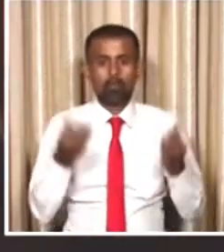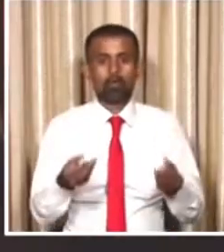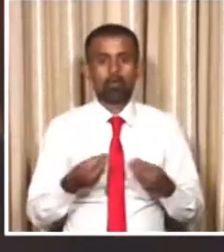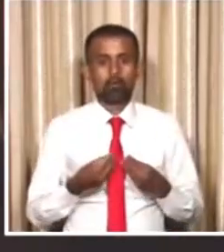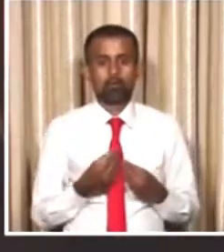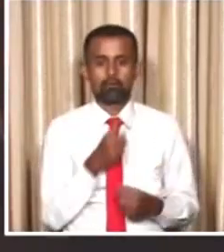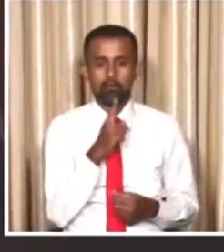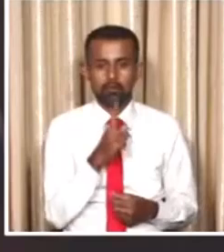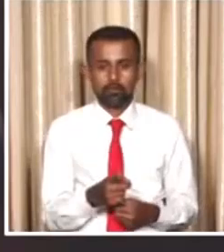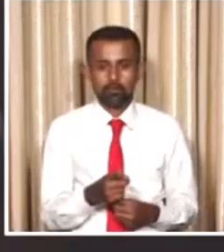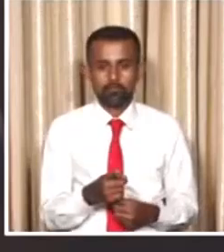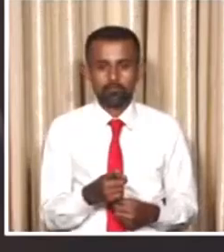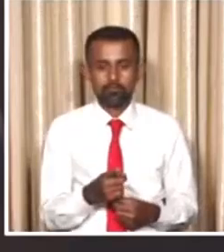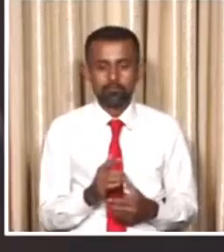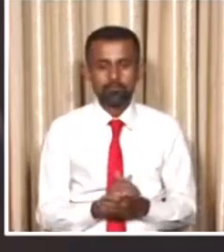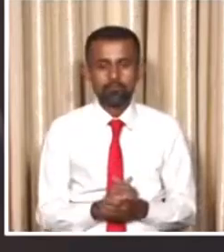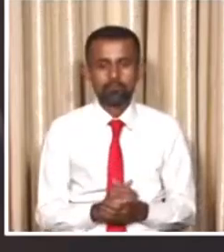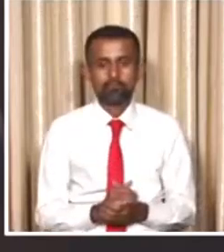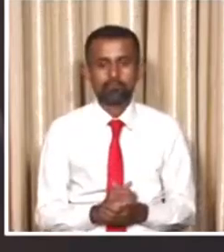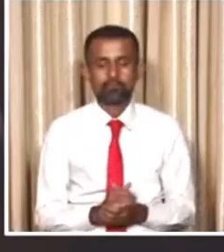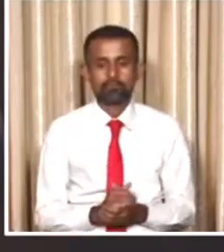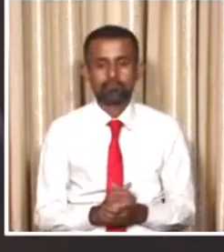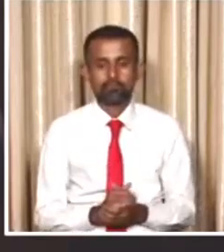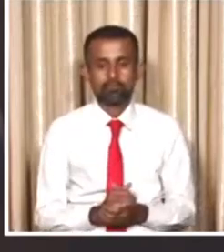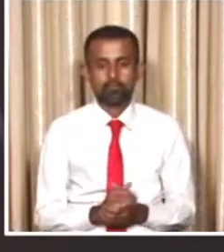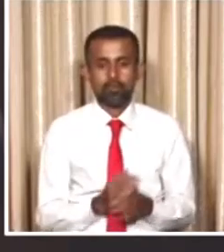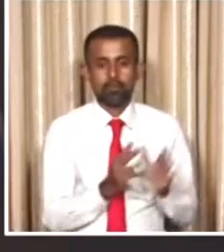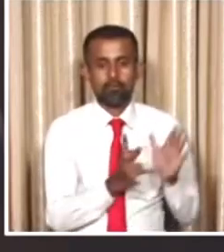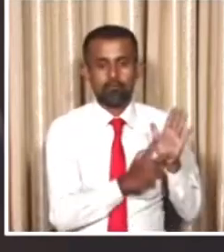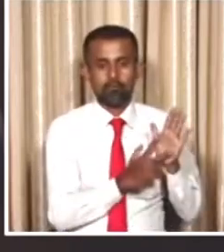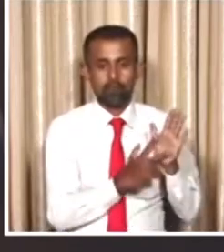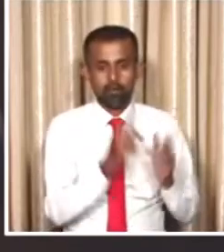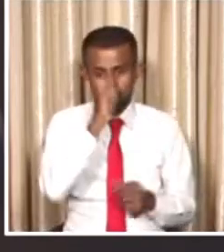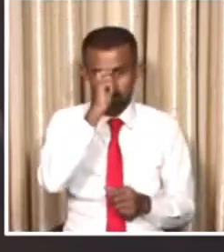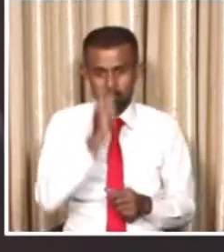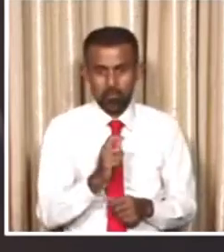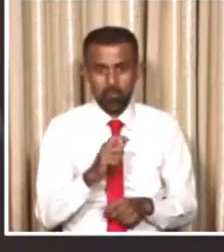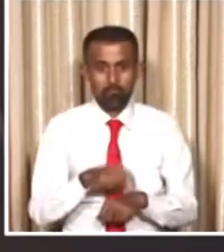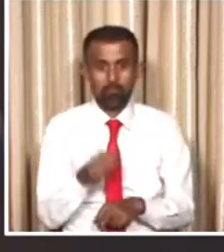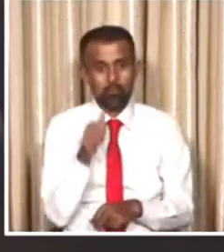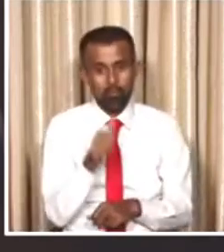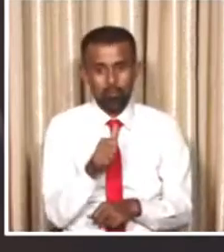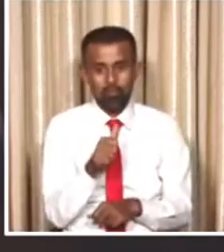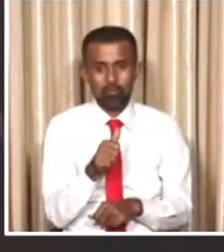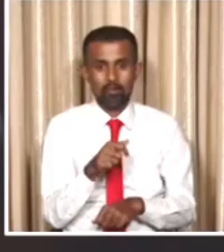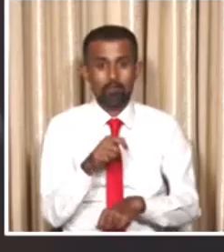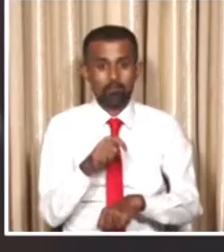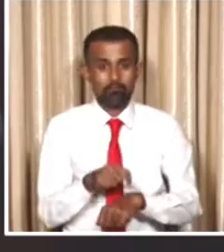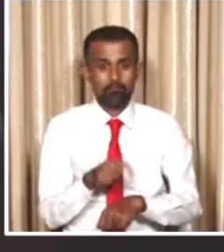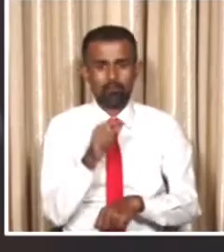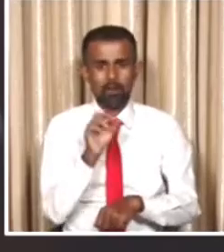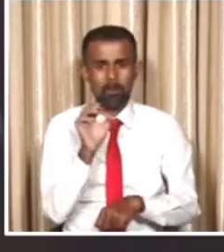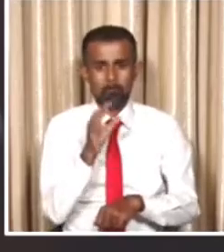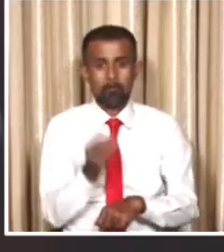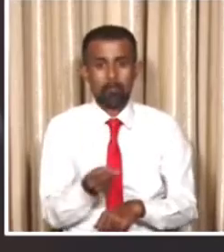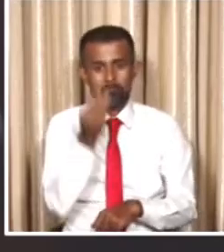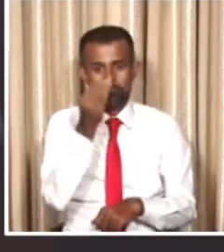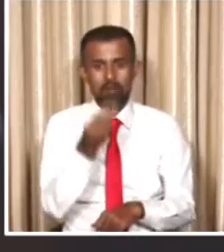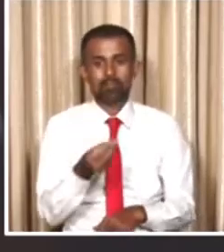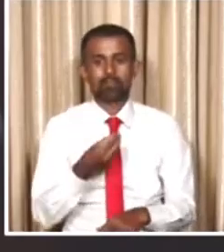තමයි. මේ අපේ මන්දෝ වඩුවේ සුරේෂ් මහත්මනි කාලය හොඳ වෙනකොට විනාඩි පවා වැඩියෙන්